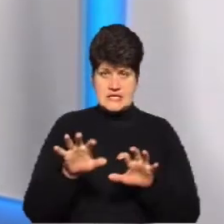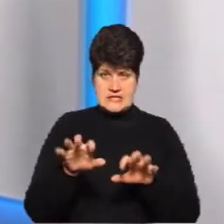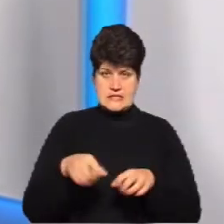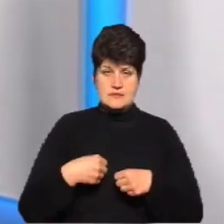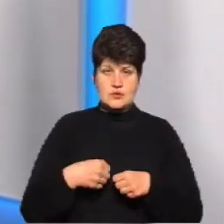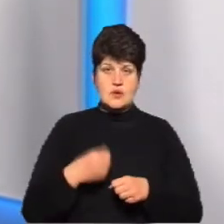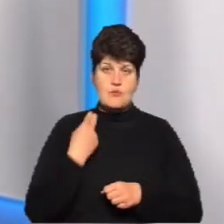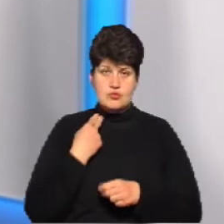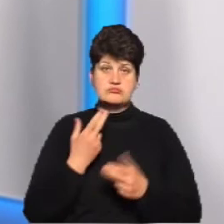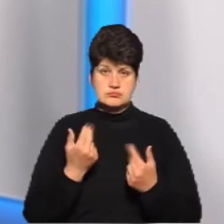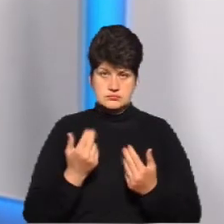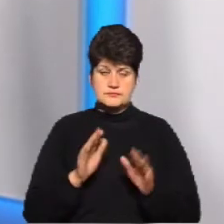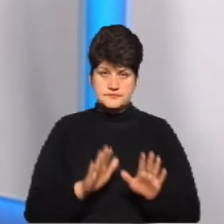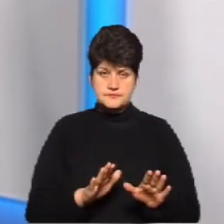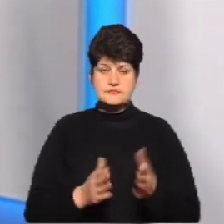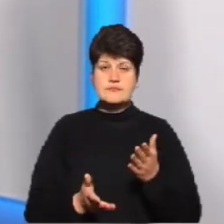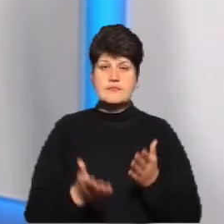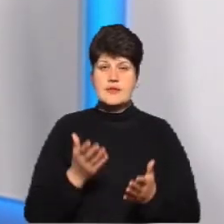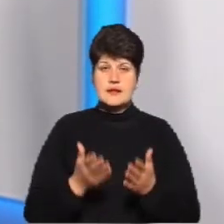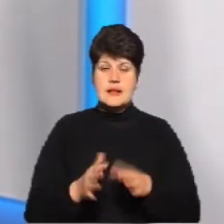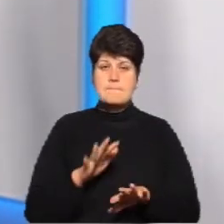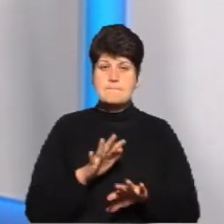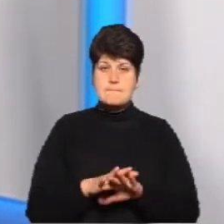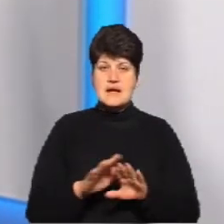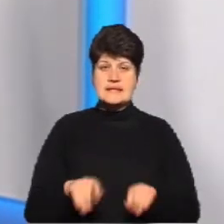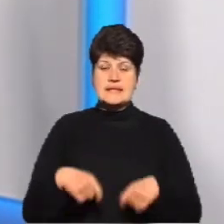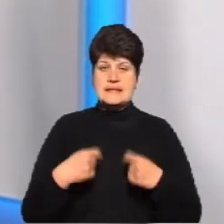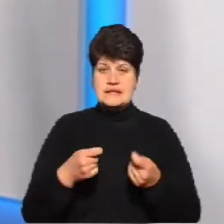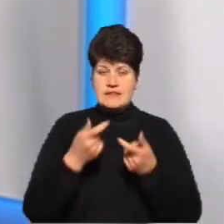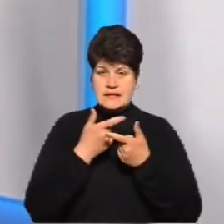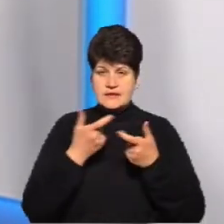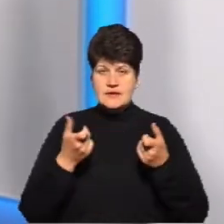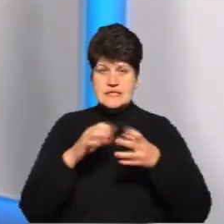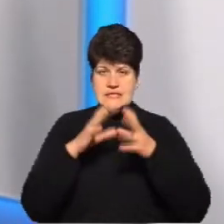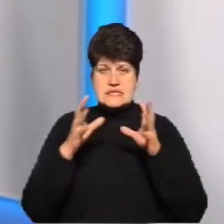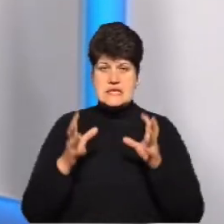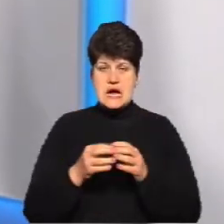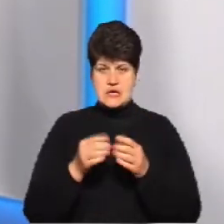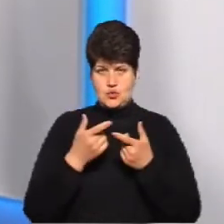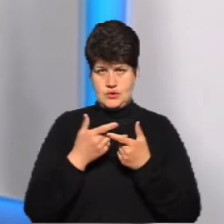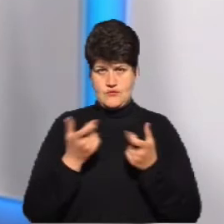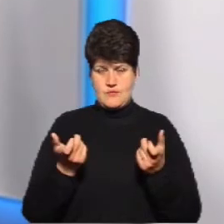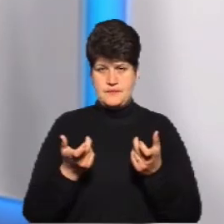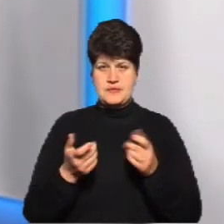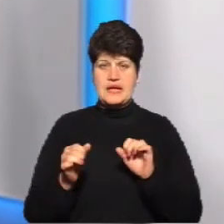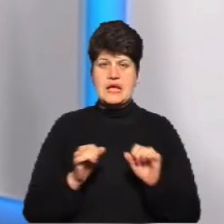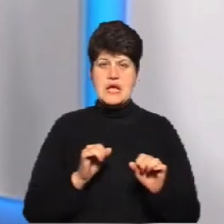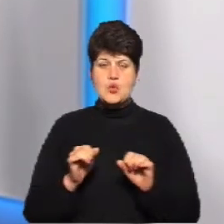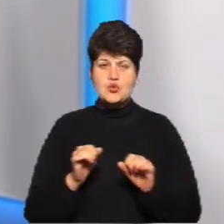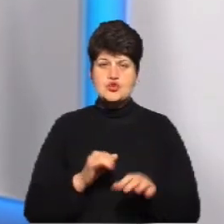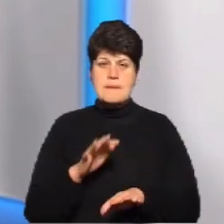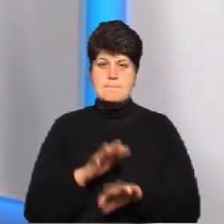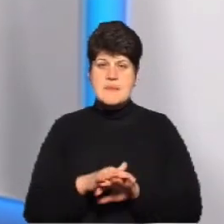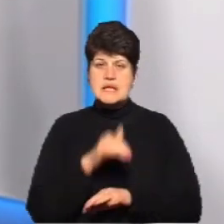і так. Але банки надавали інформацію, але таку загальну. Тобто, керуючись банківською